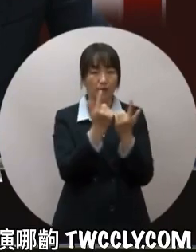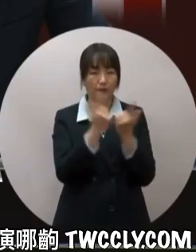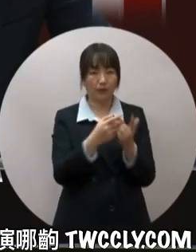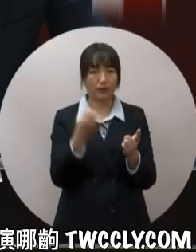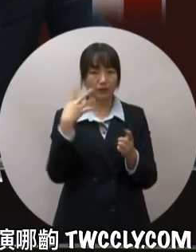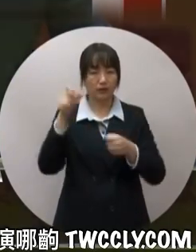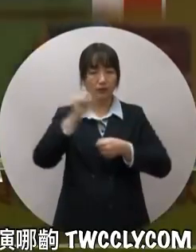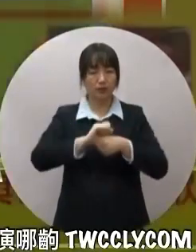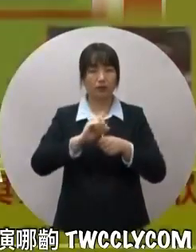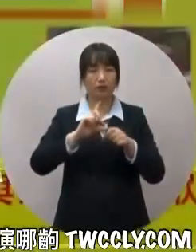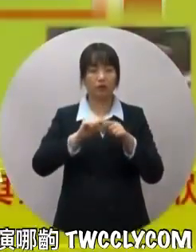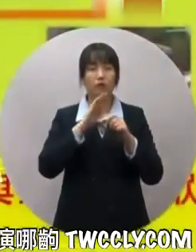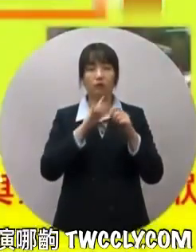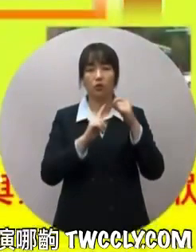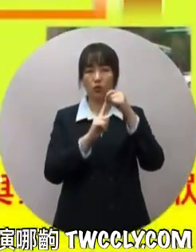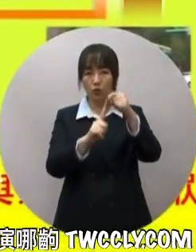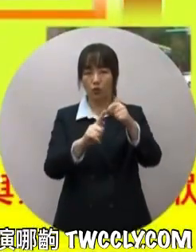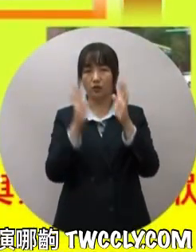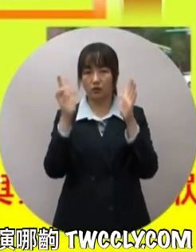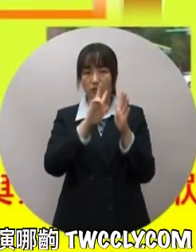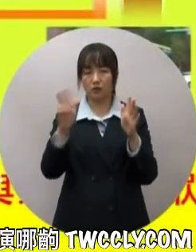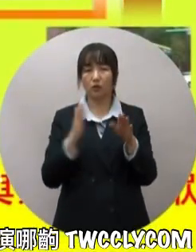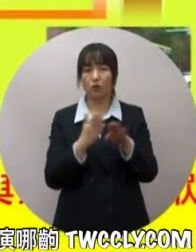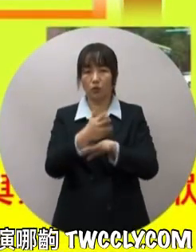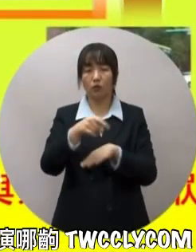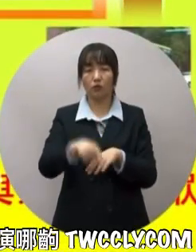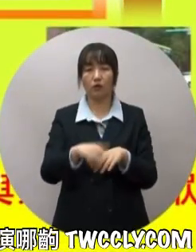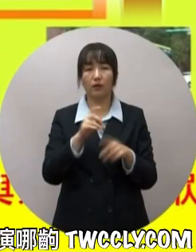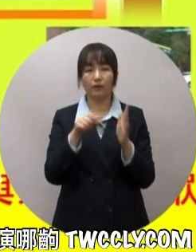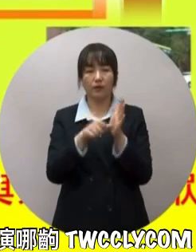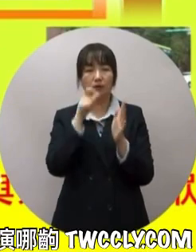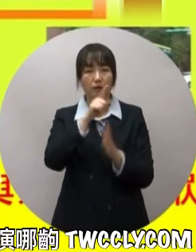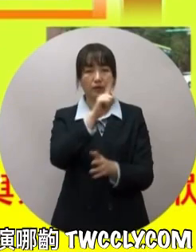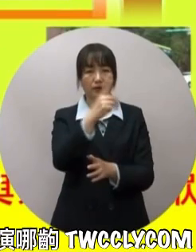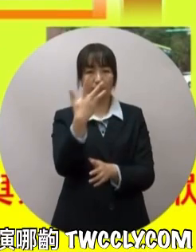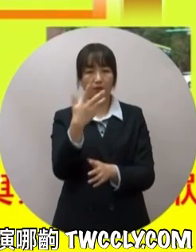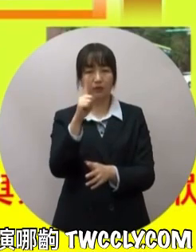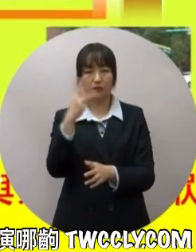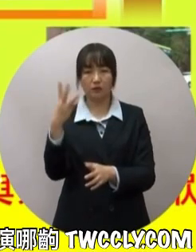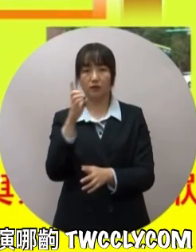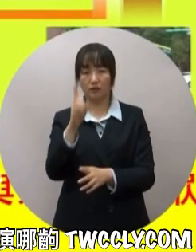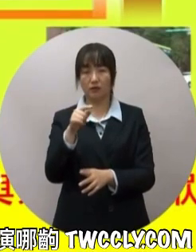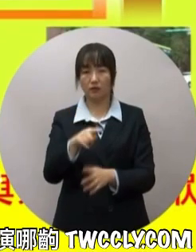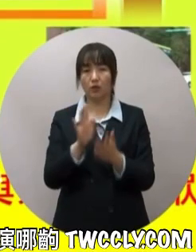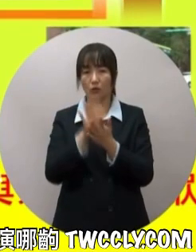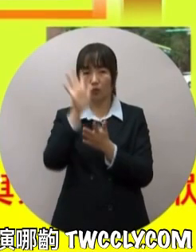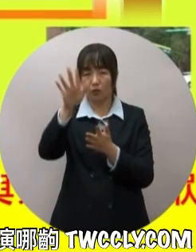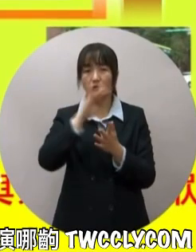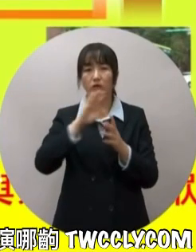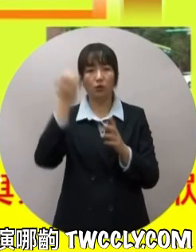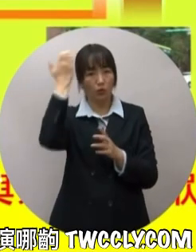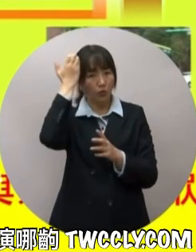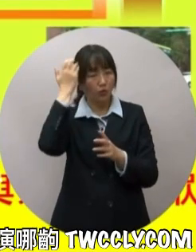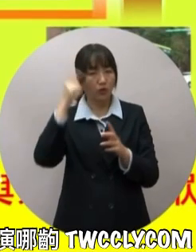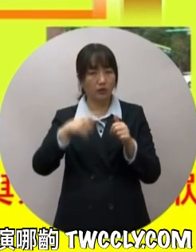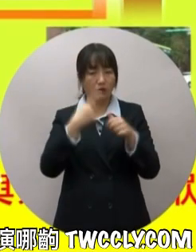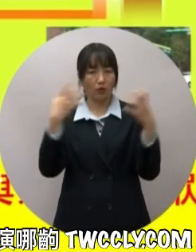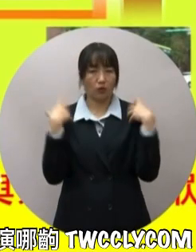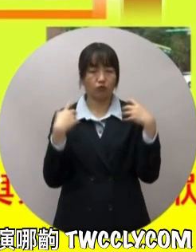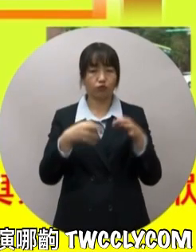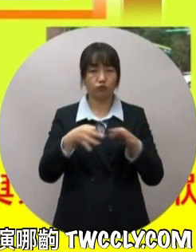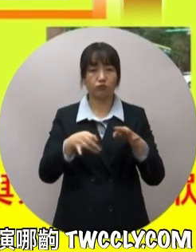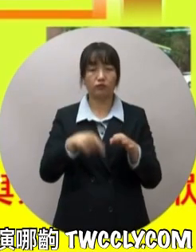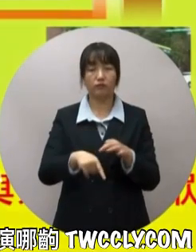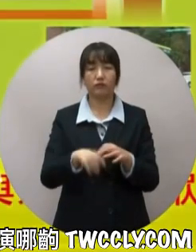條快捷公車正式的核定通過叫1813D那這條是未來由國光客運來做營運